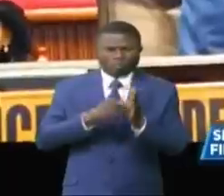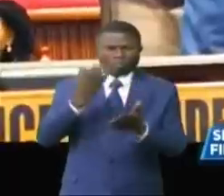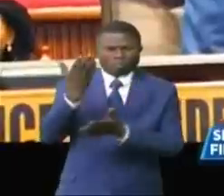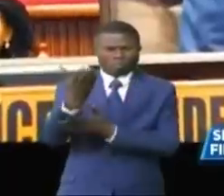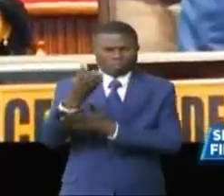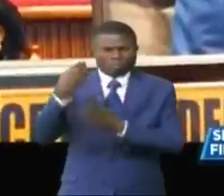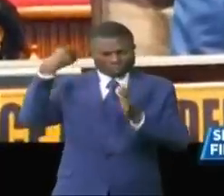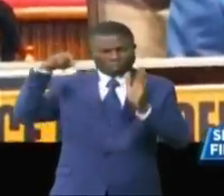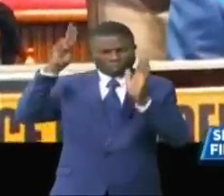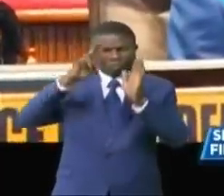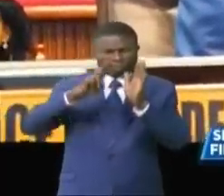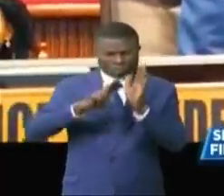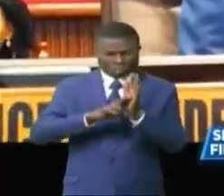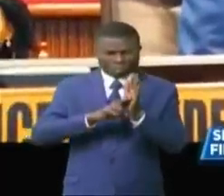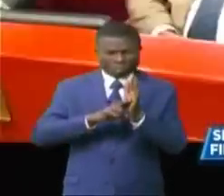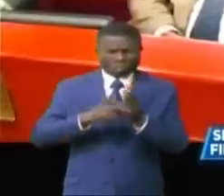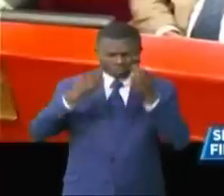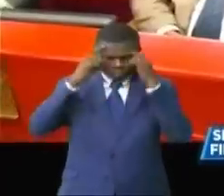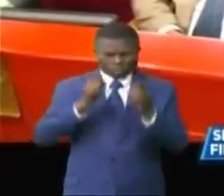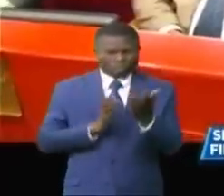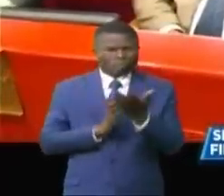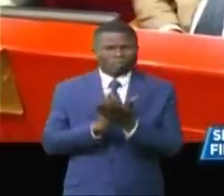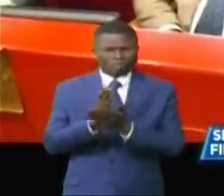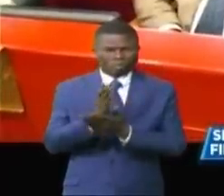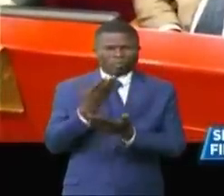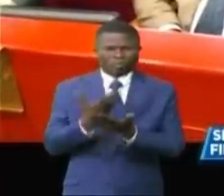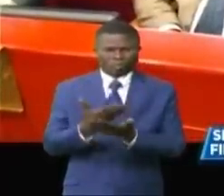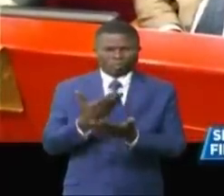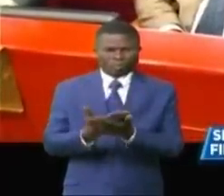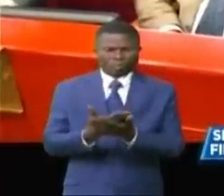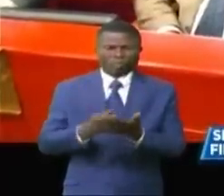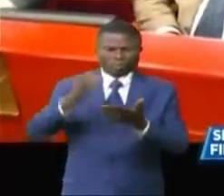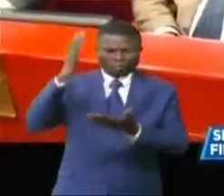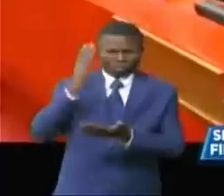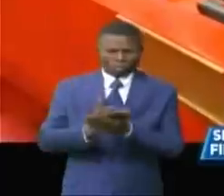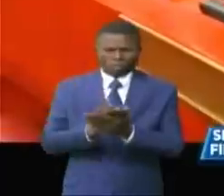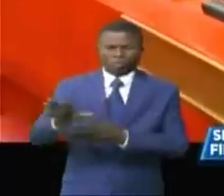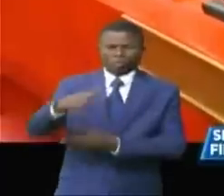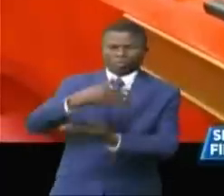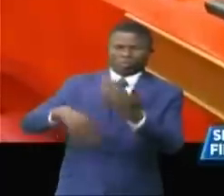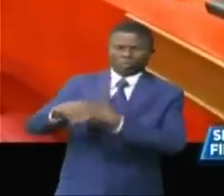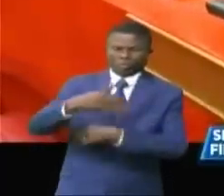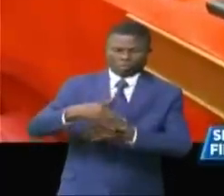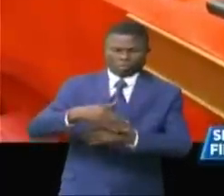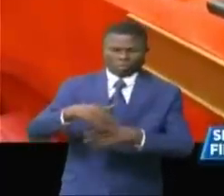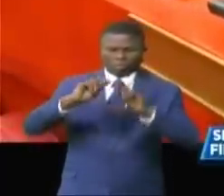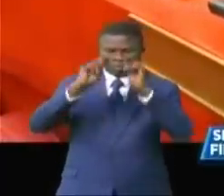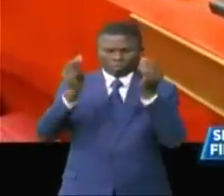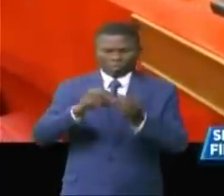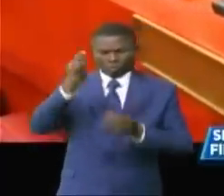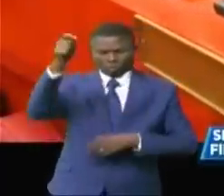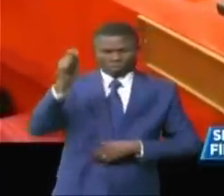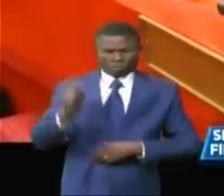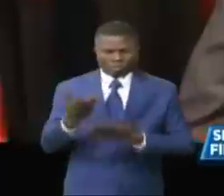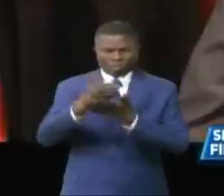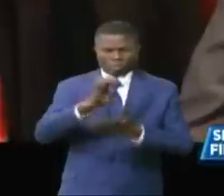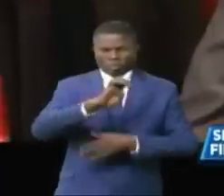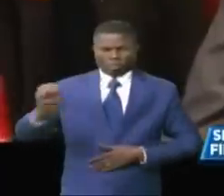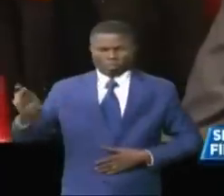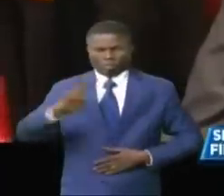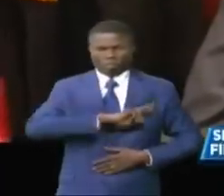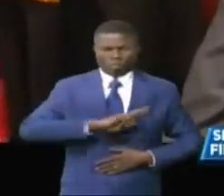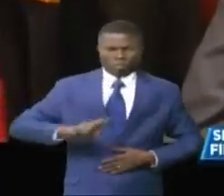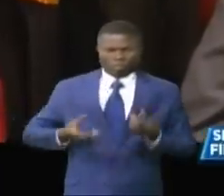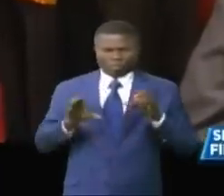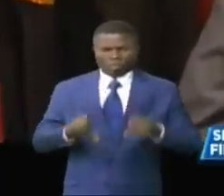au gouvernement de prendre des mesures adéquates pour éradiquer l'insécurité entretenue par des groupes armés dans la partie est du